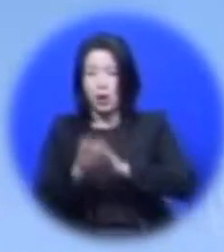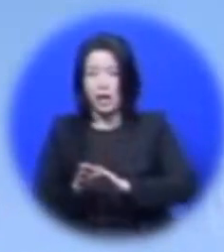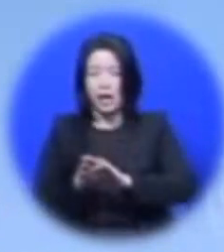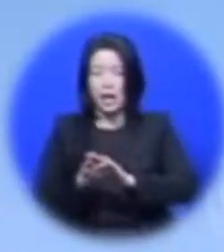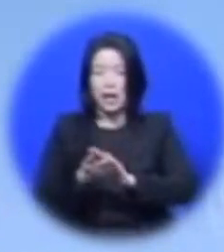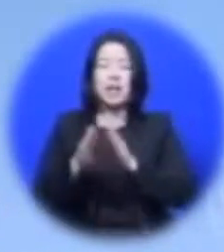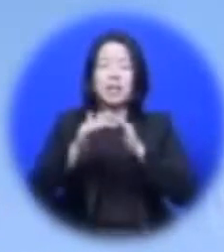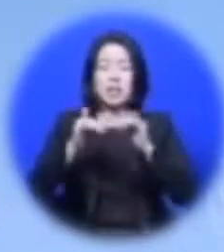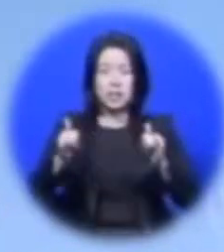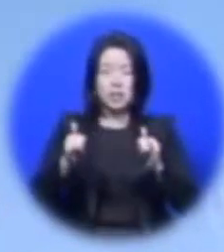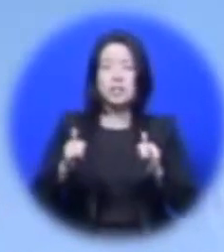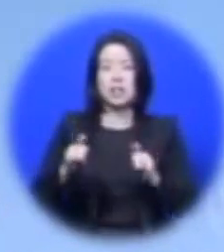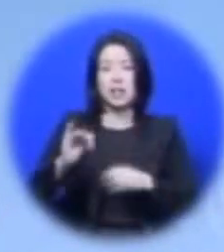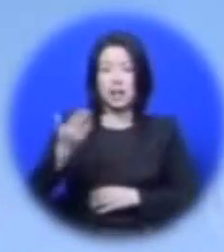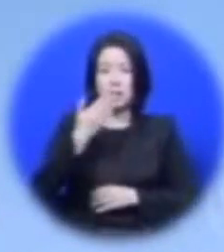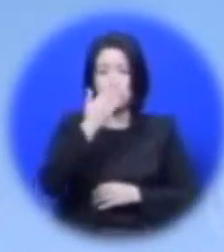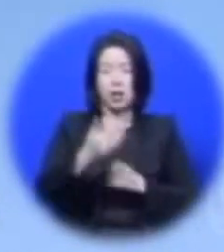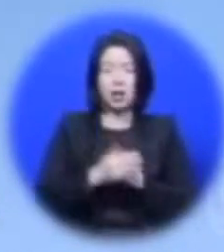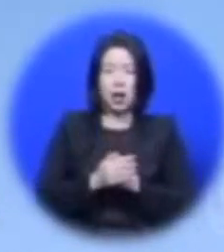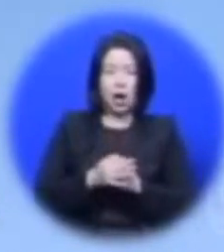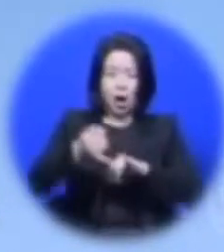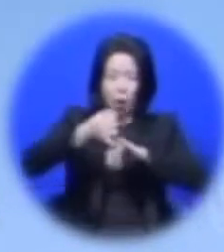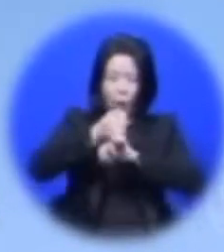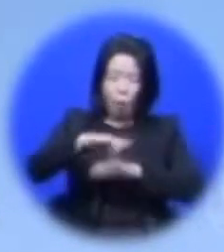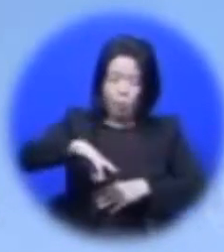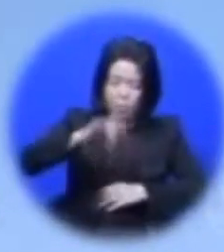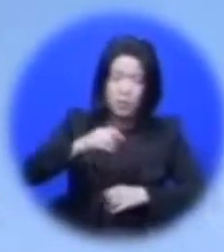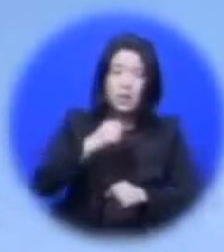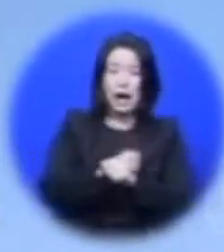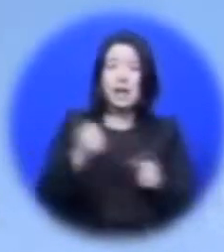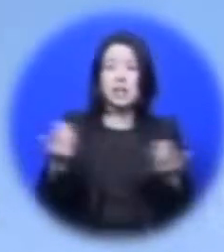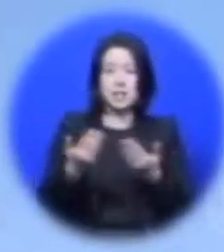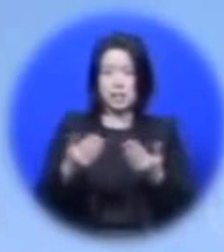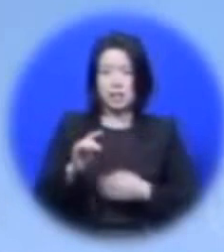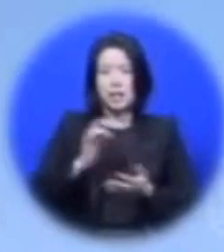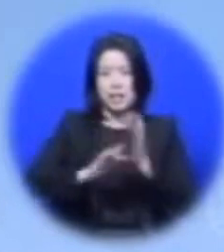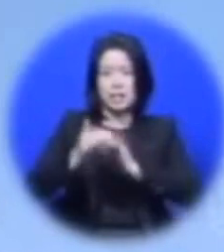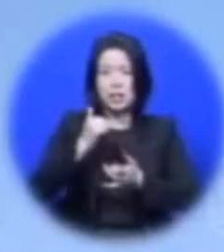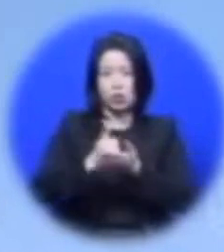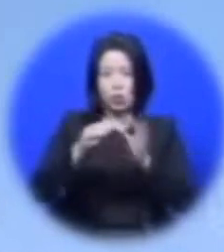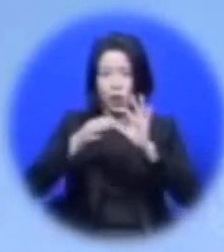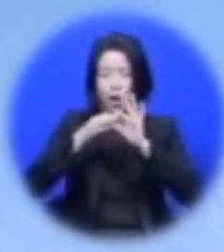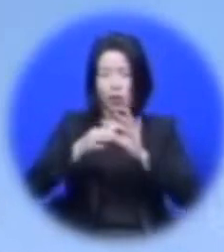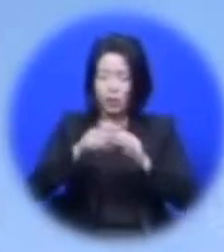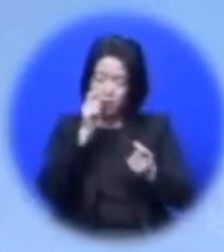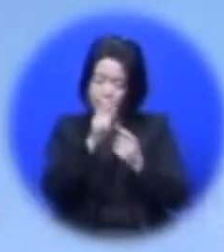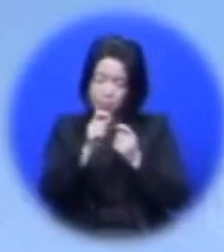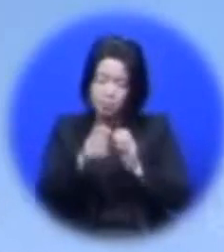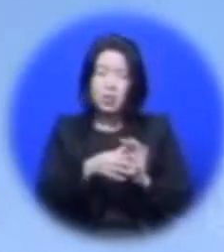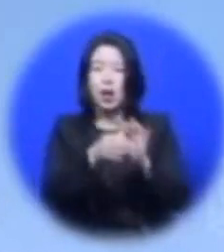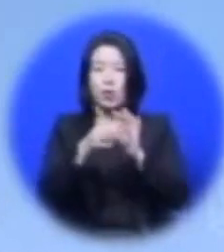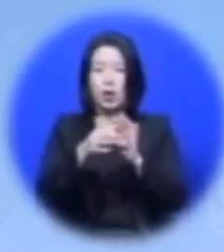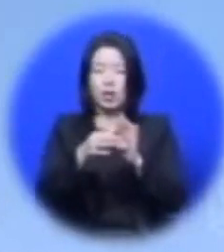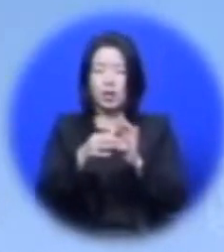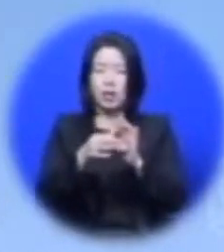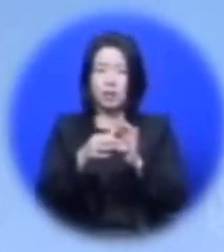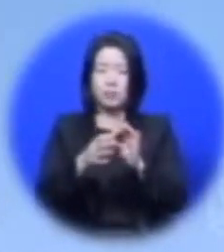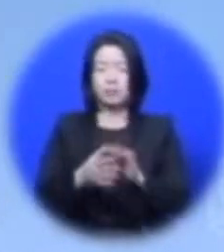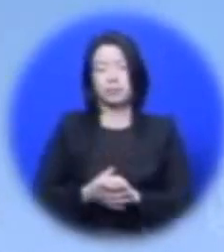되는 겁니다. 먼저, 꼭 먼저 해야 할 것이 있습니다. 예수님과의 친밀한 관계예요.